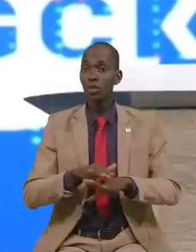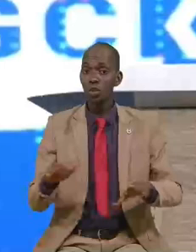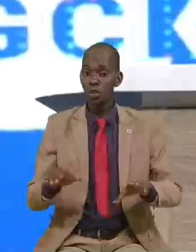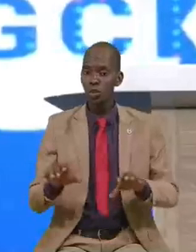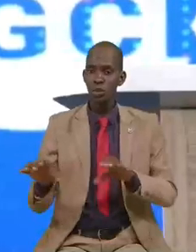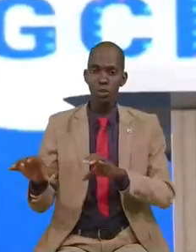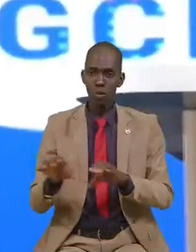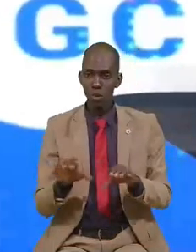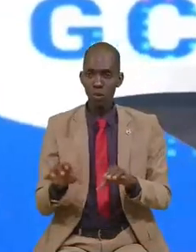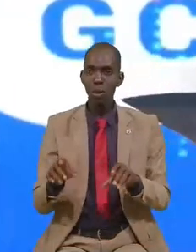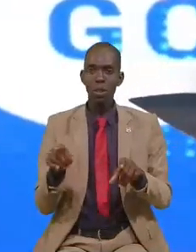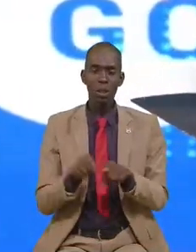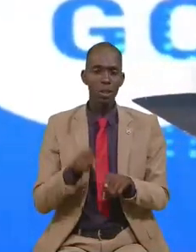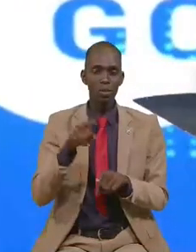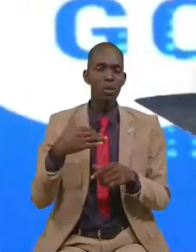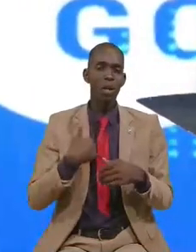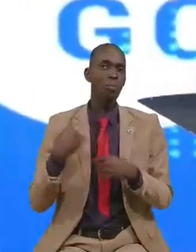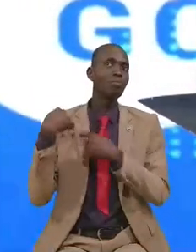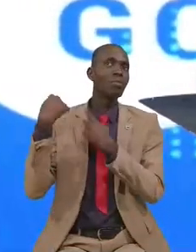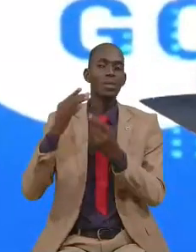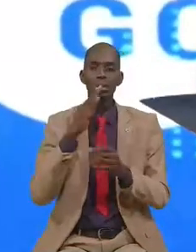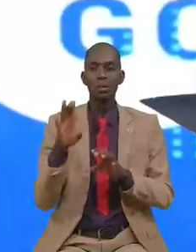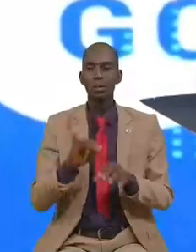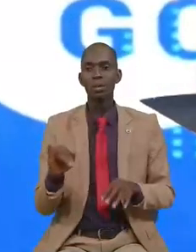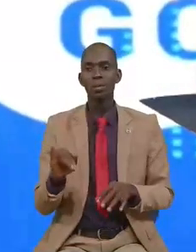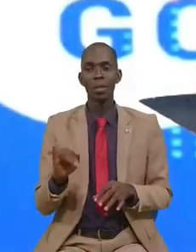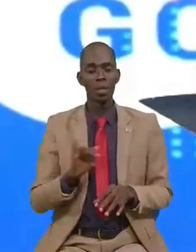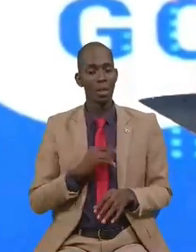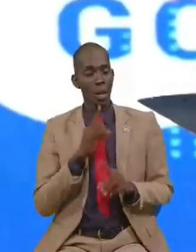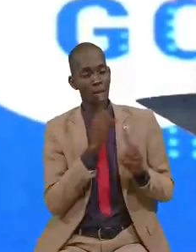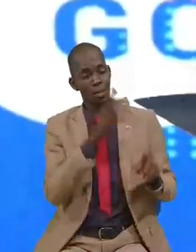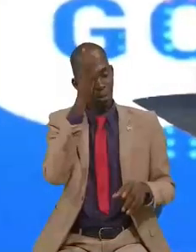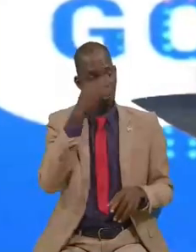pas ce que tu faisais avant. J'ai dit, je ne vais pas à l'école. Hein.